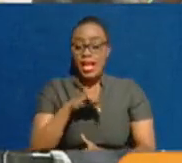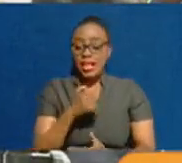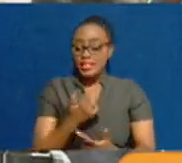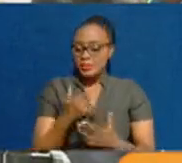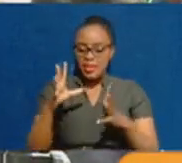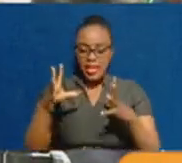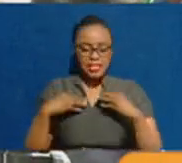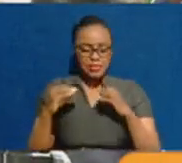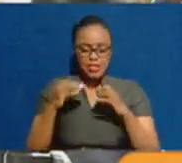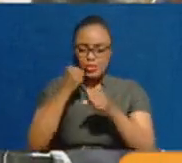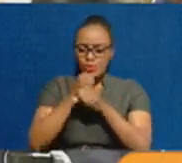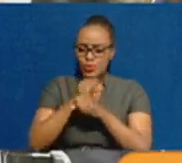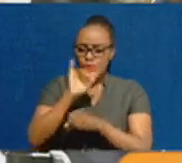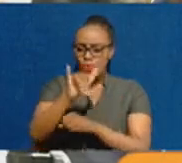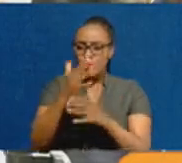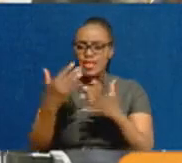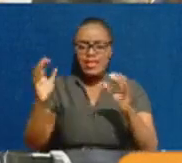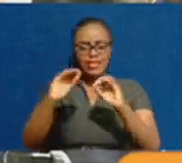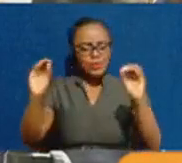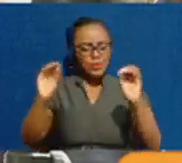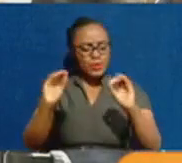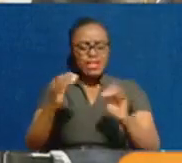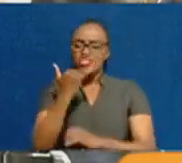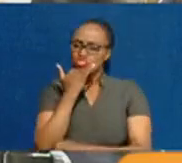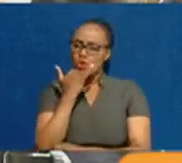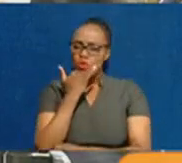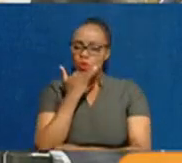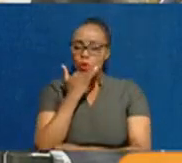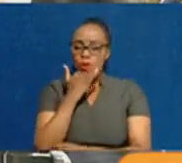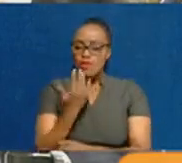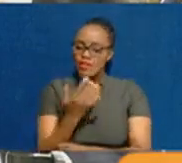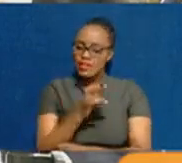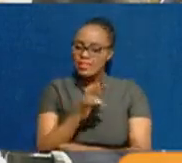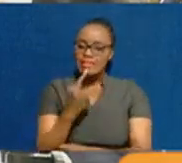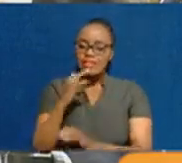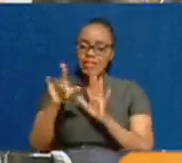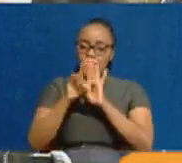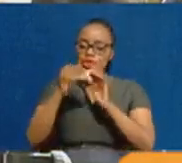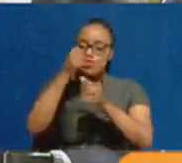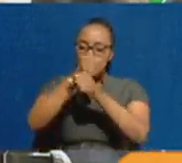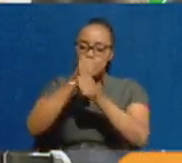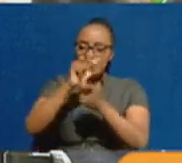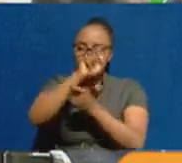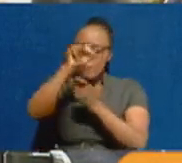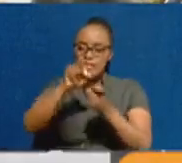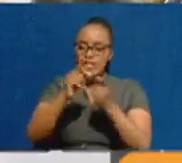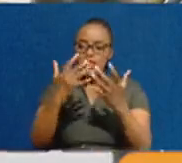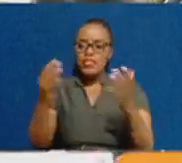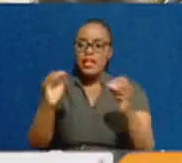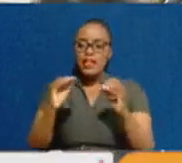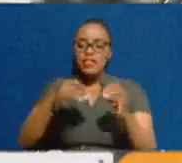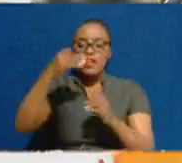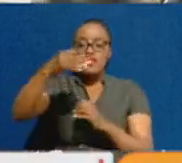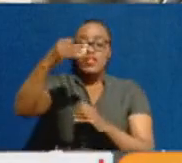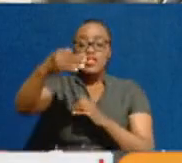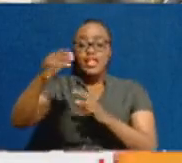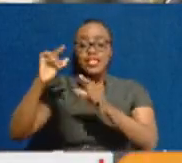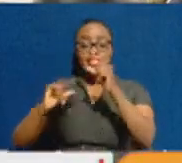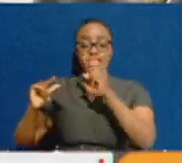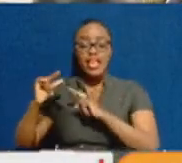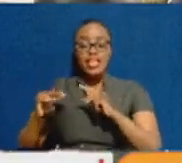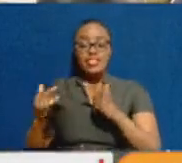mean, you don't do those things. You don't. He's also a learned friend. You don't do certain things because future generations